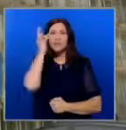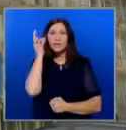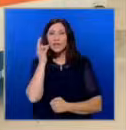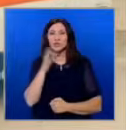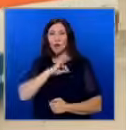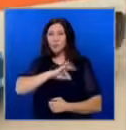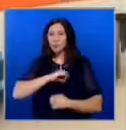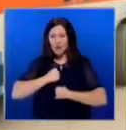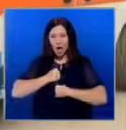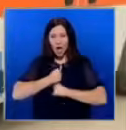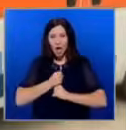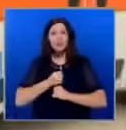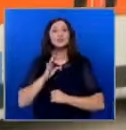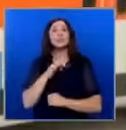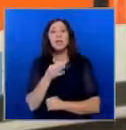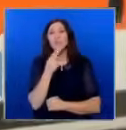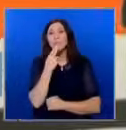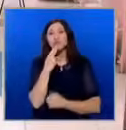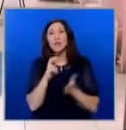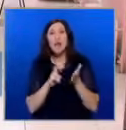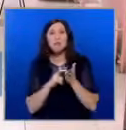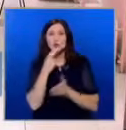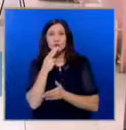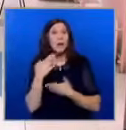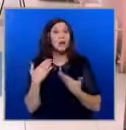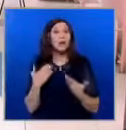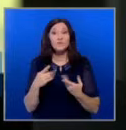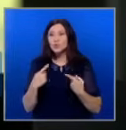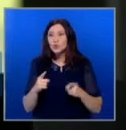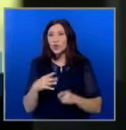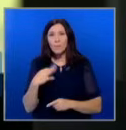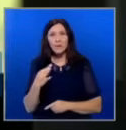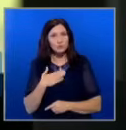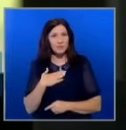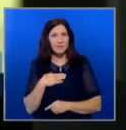Тинейджърка получи гърч след пушене на електронна цигара. Какви други опасности крият вейповете?